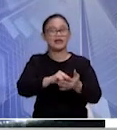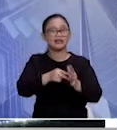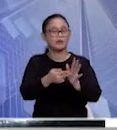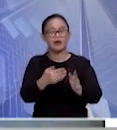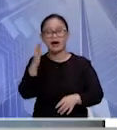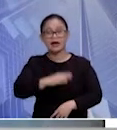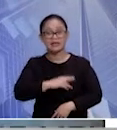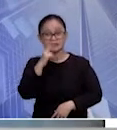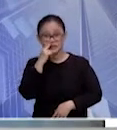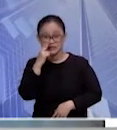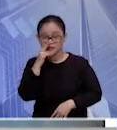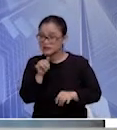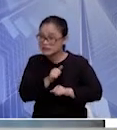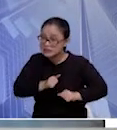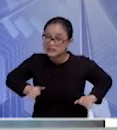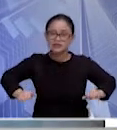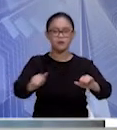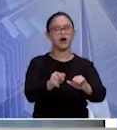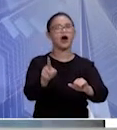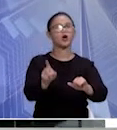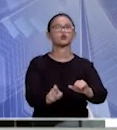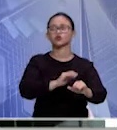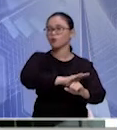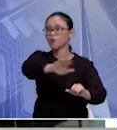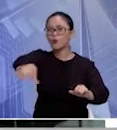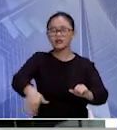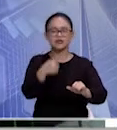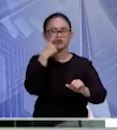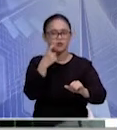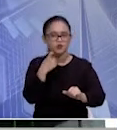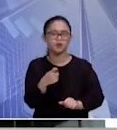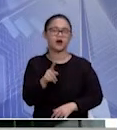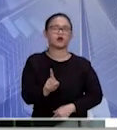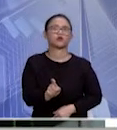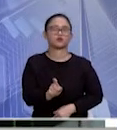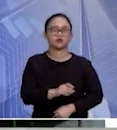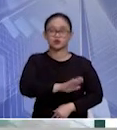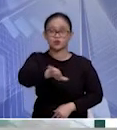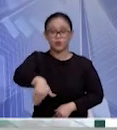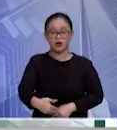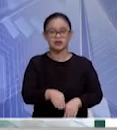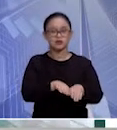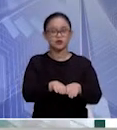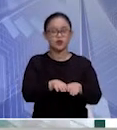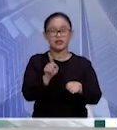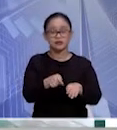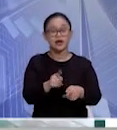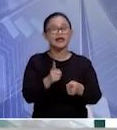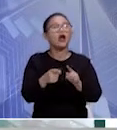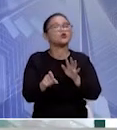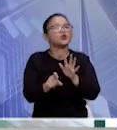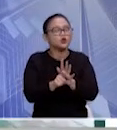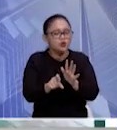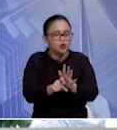dilakukan swab massal yang diselenggarakan oleh pihak Puskesmas Kecamatan. Berdasarkan aturan dari SKB 4 Menteri, memang jika